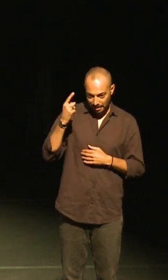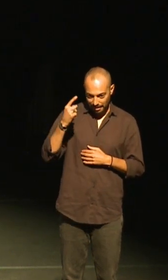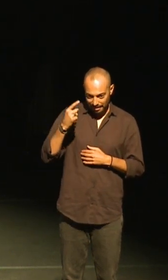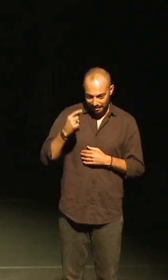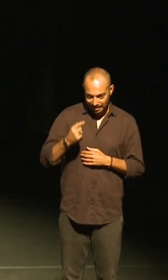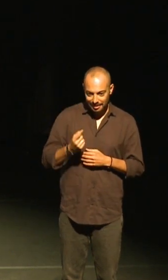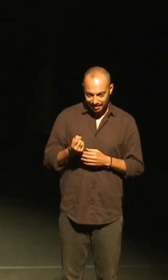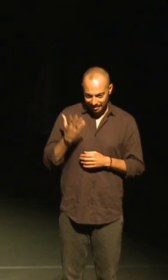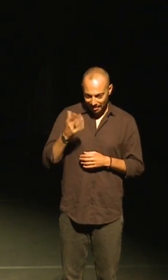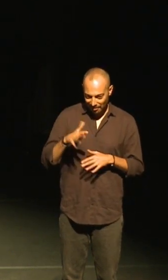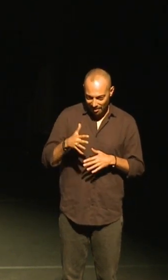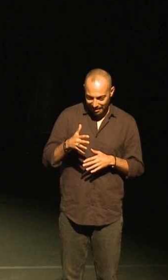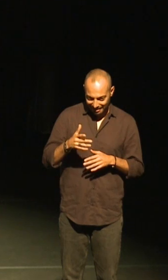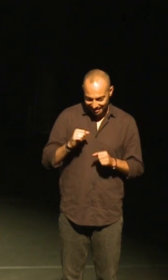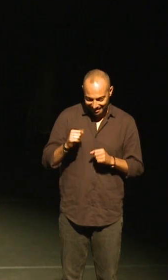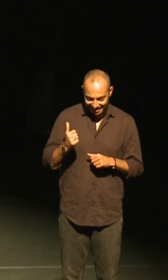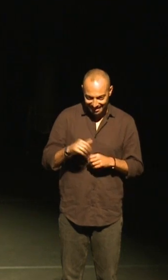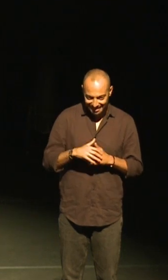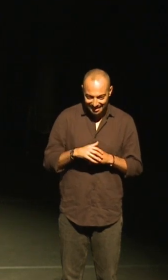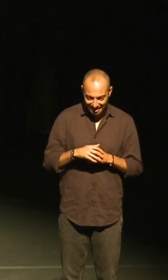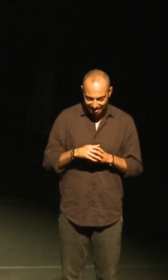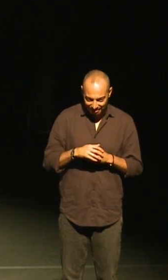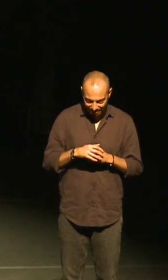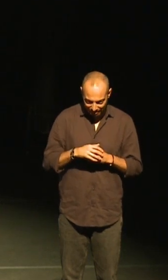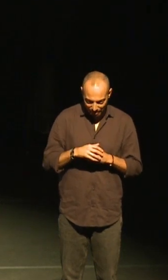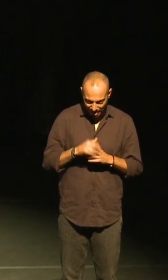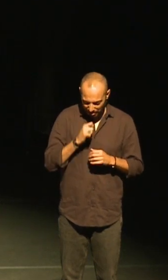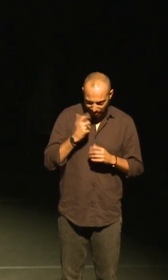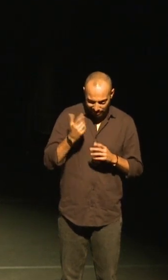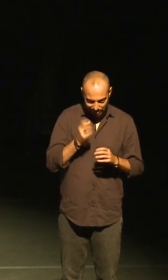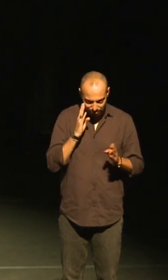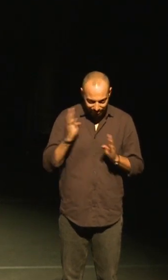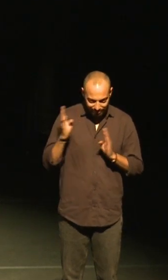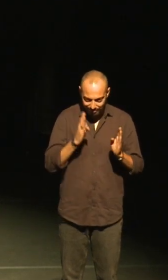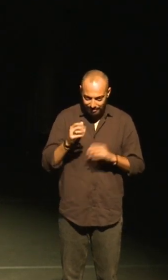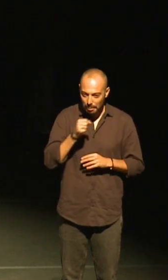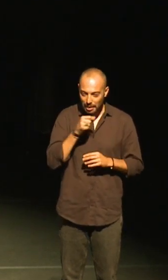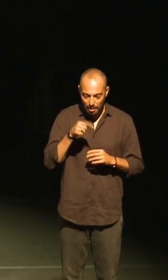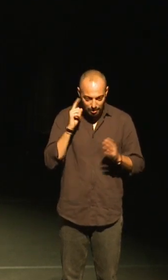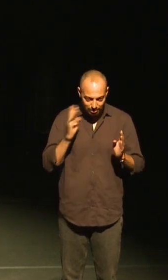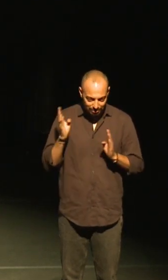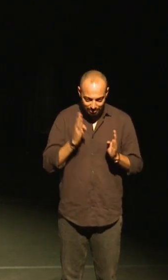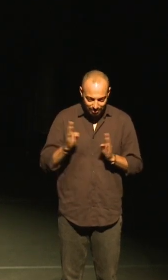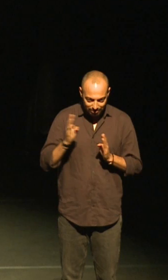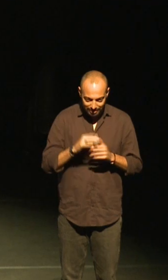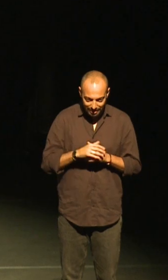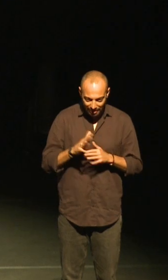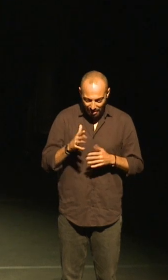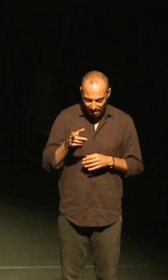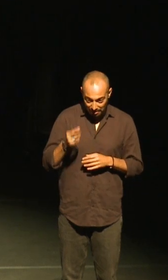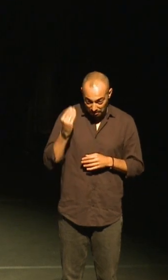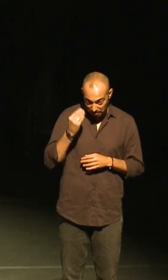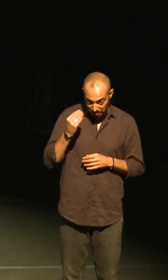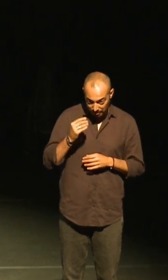forse la forse devo cambiare microfono va bene non so Secondo me Igor sei tu con L'Archetto No